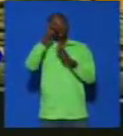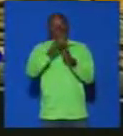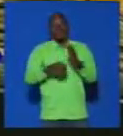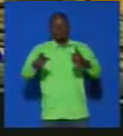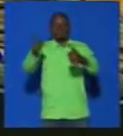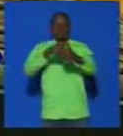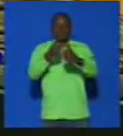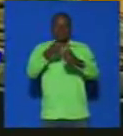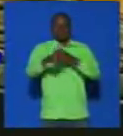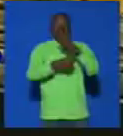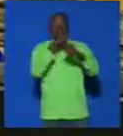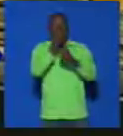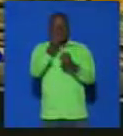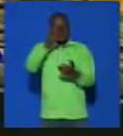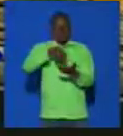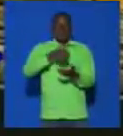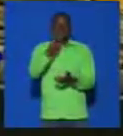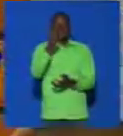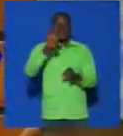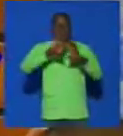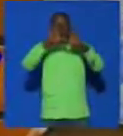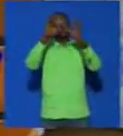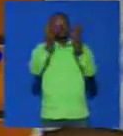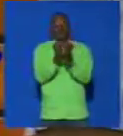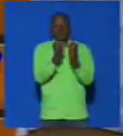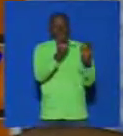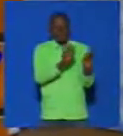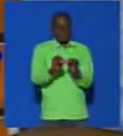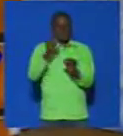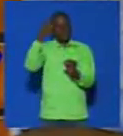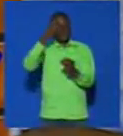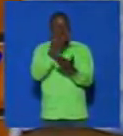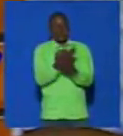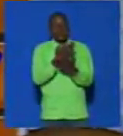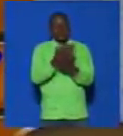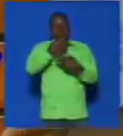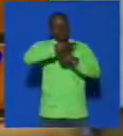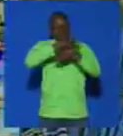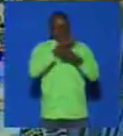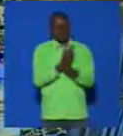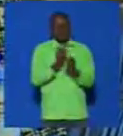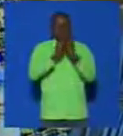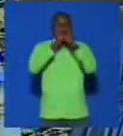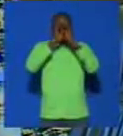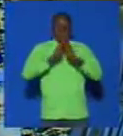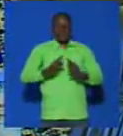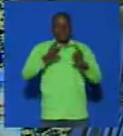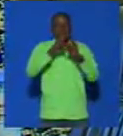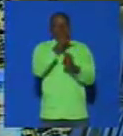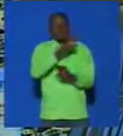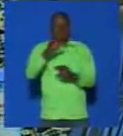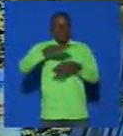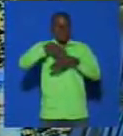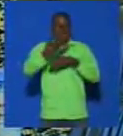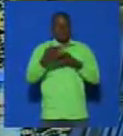première de l'année 2019 du comité conjoint d'orientation du fonds de consolidation de la paix au burkina après